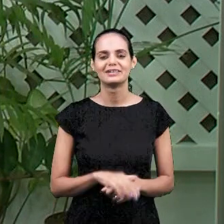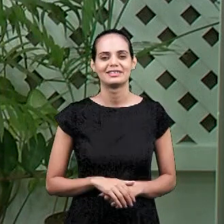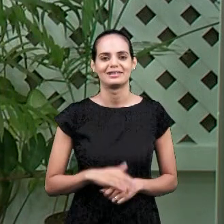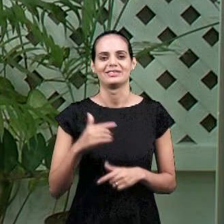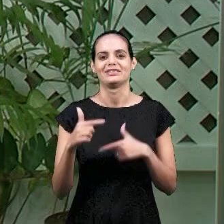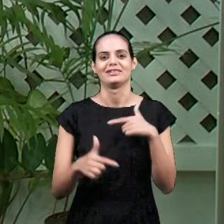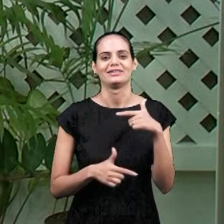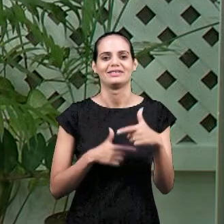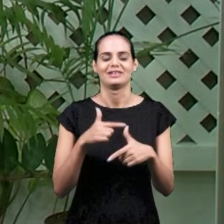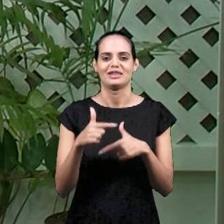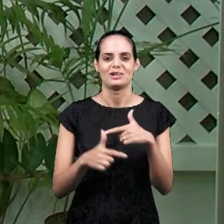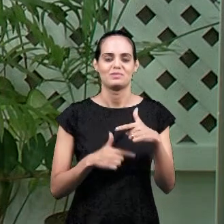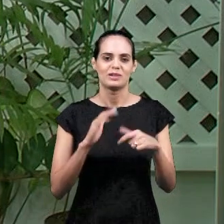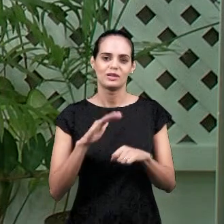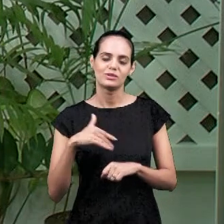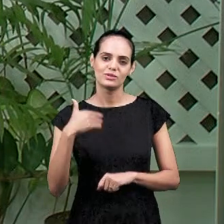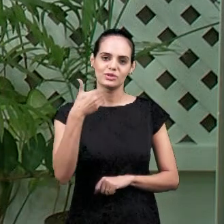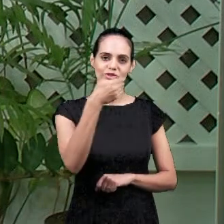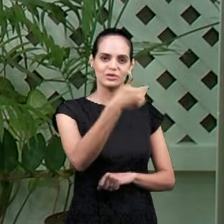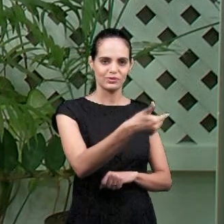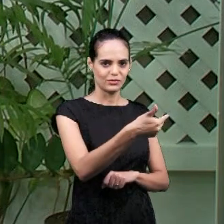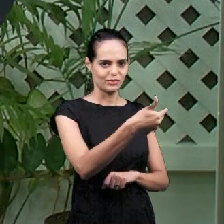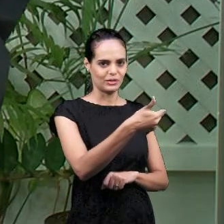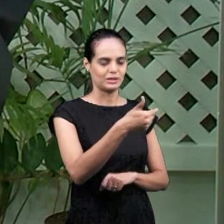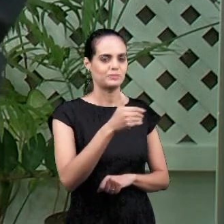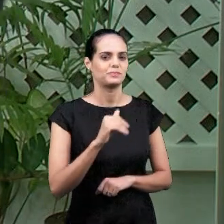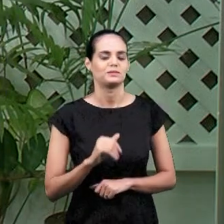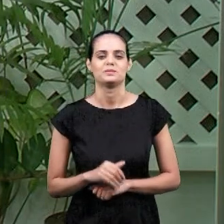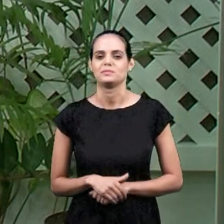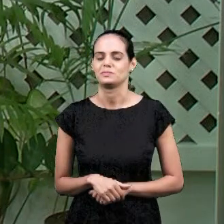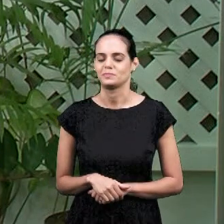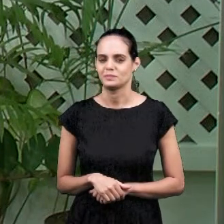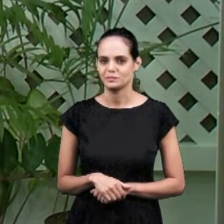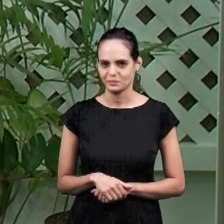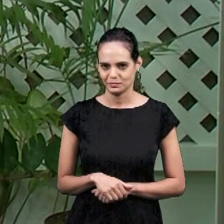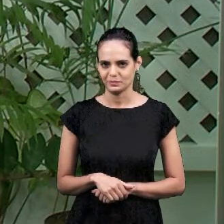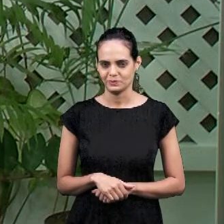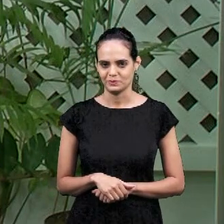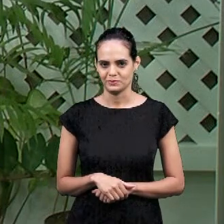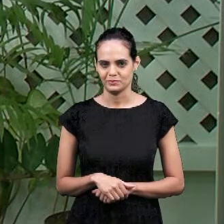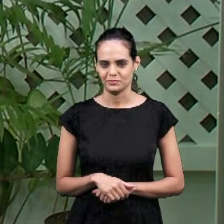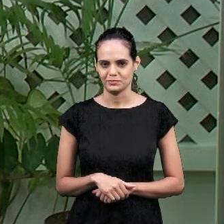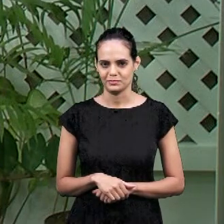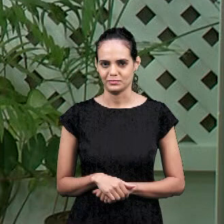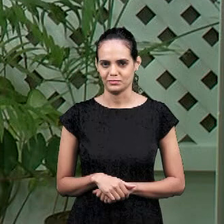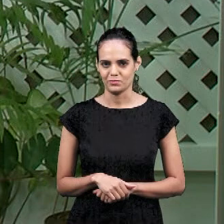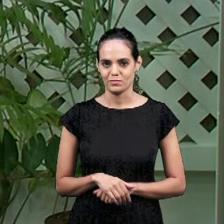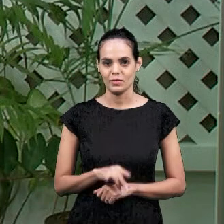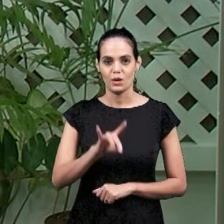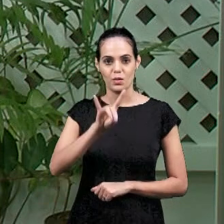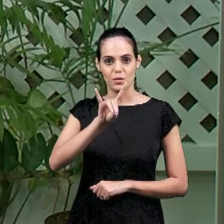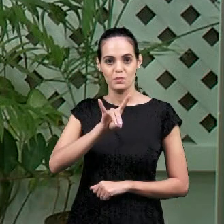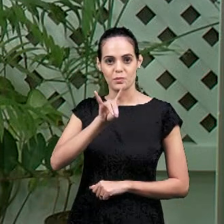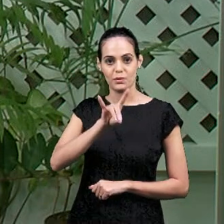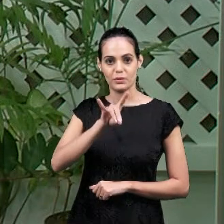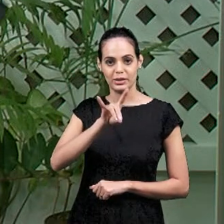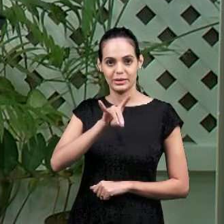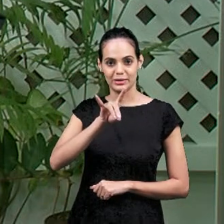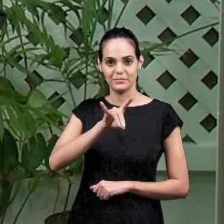Par rapport au travail à l'étranger, nous avons tout d'abord en Amérique du